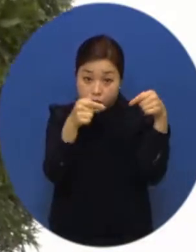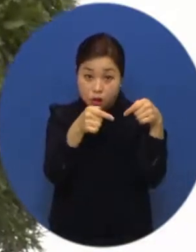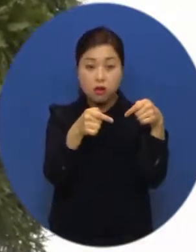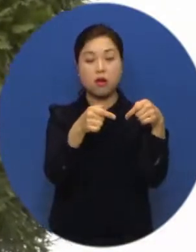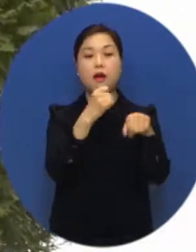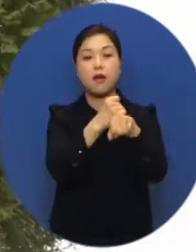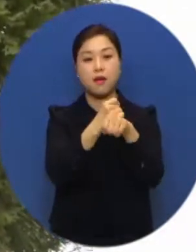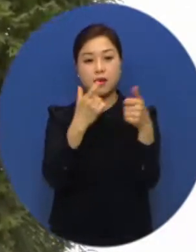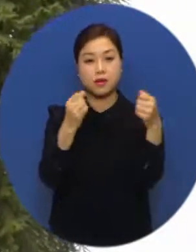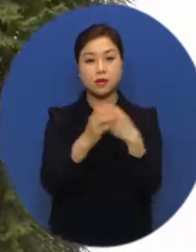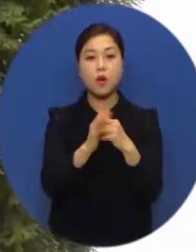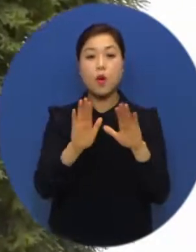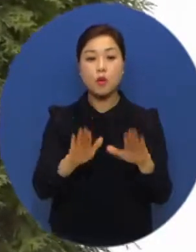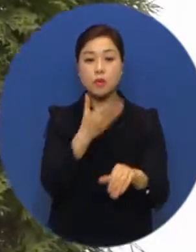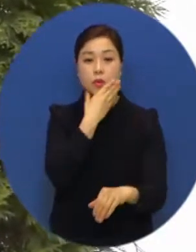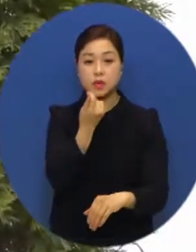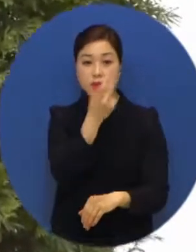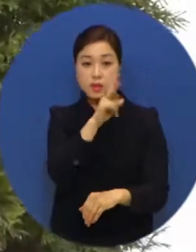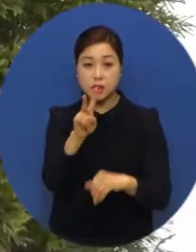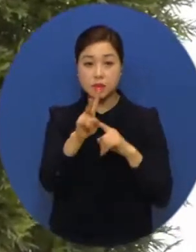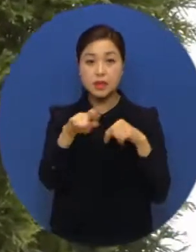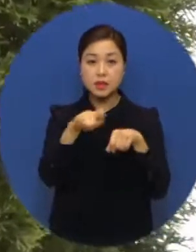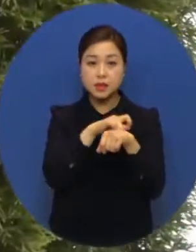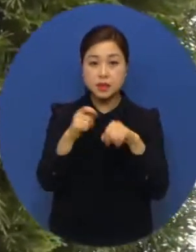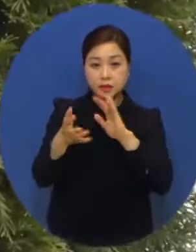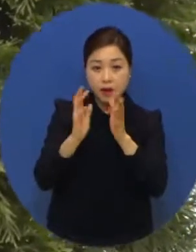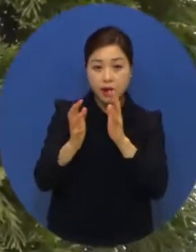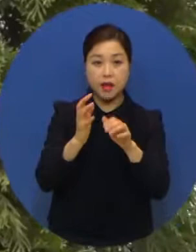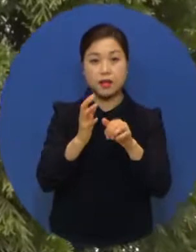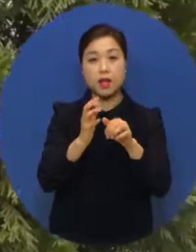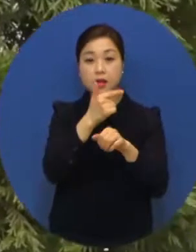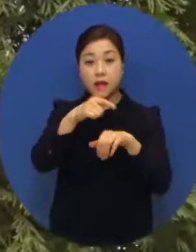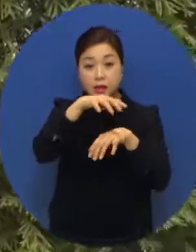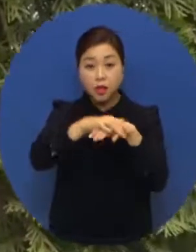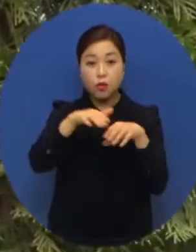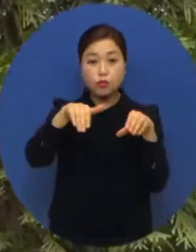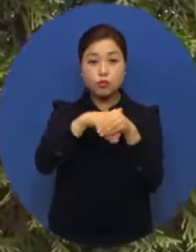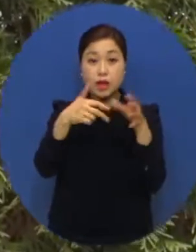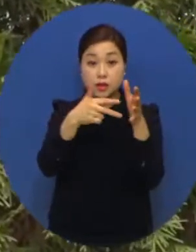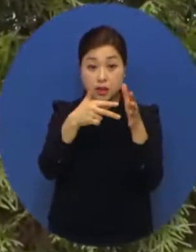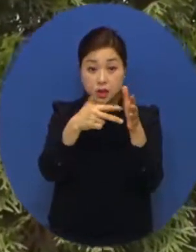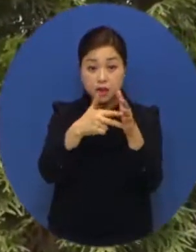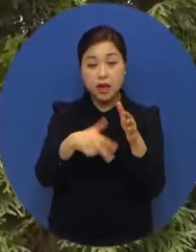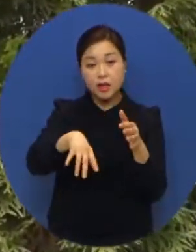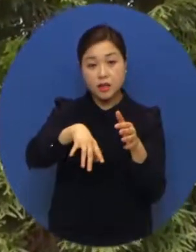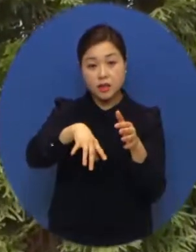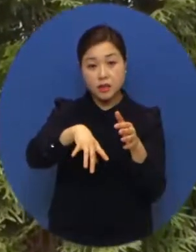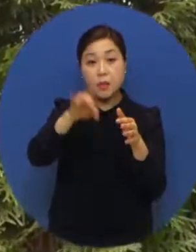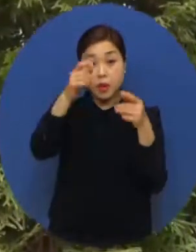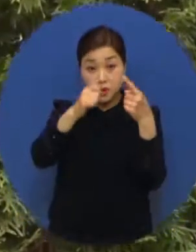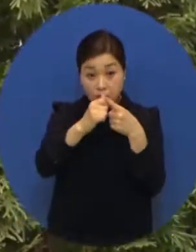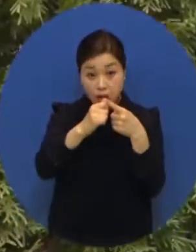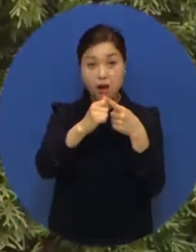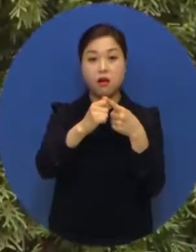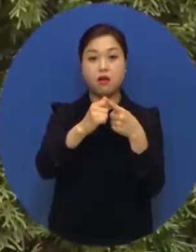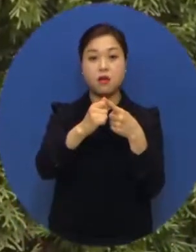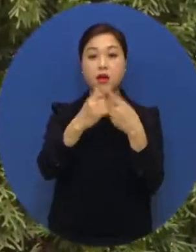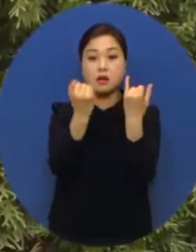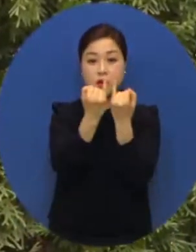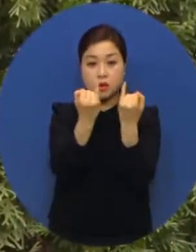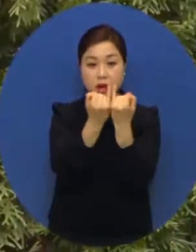보치TV 특집 대담에서는요, 대전문화재단의 첫 여성 대표로 취임하신 이춘화 대표 이사님을